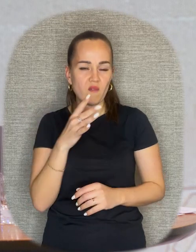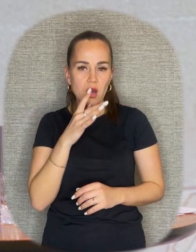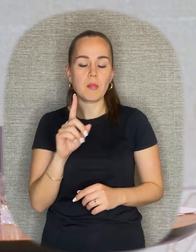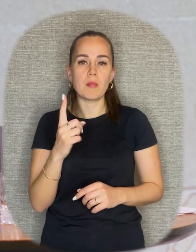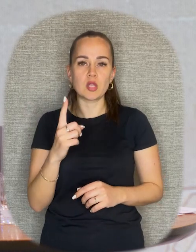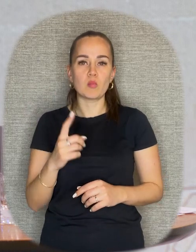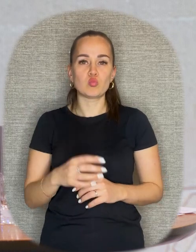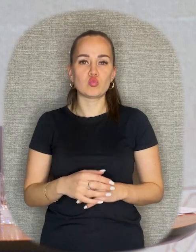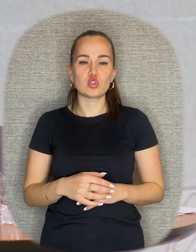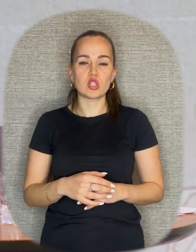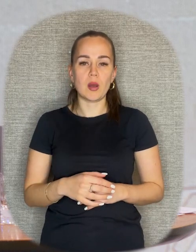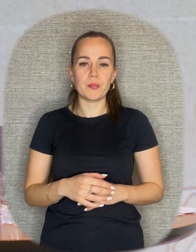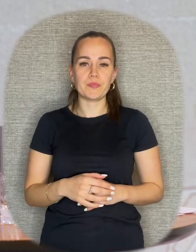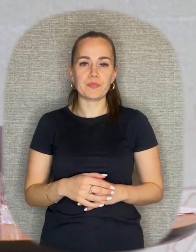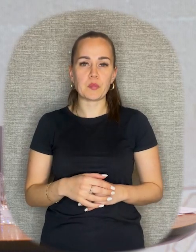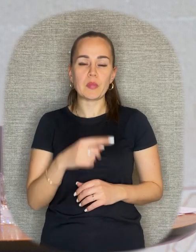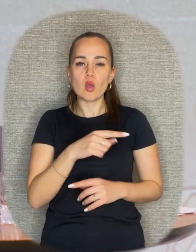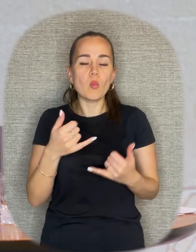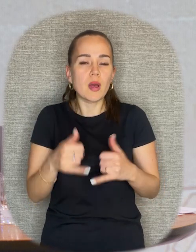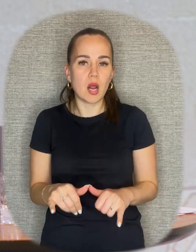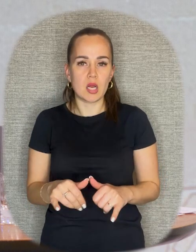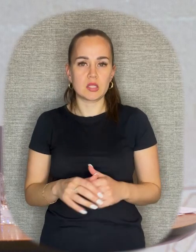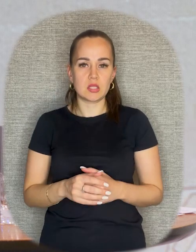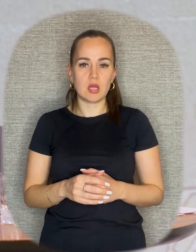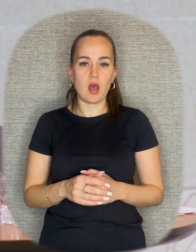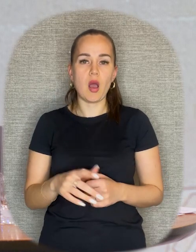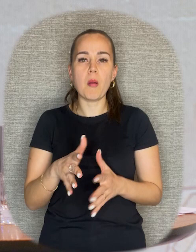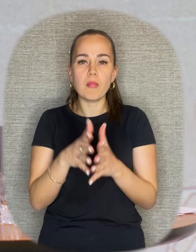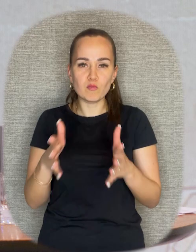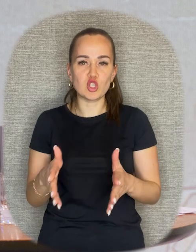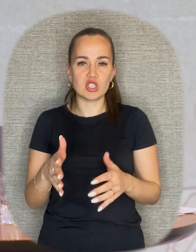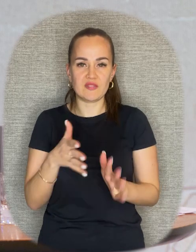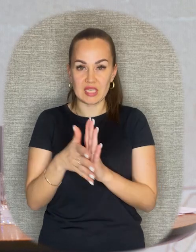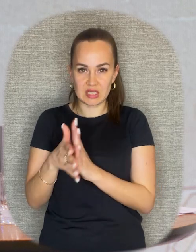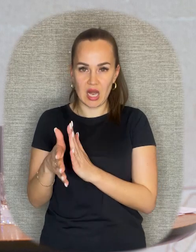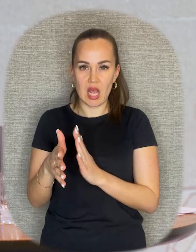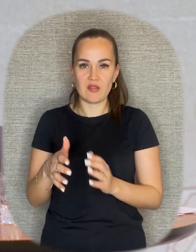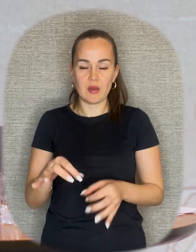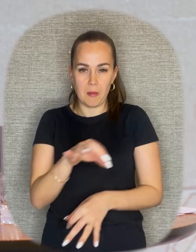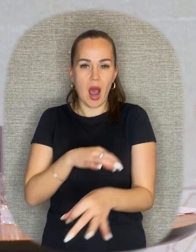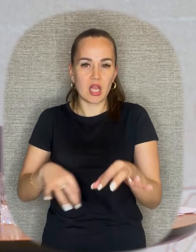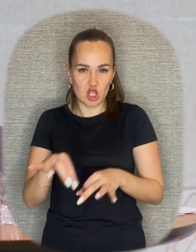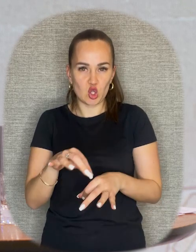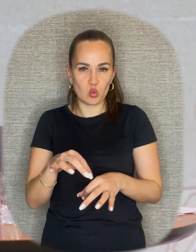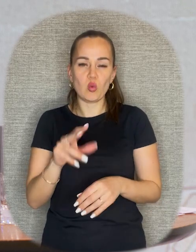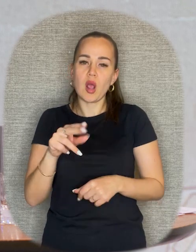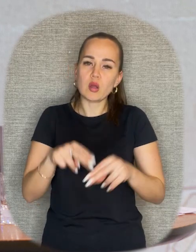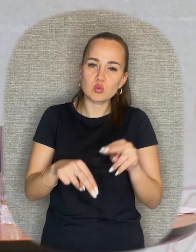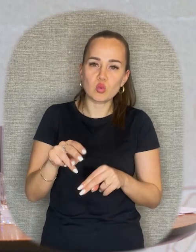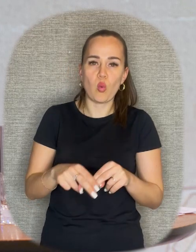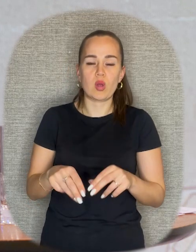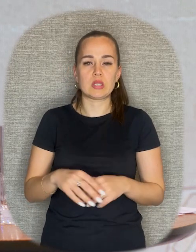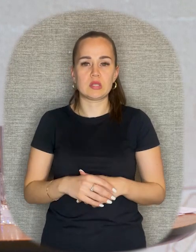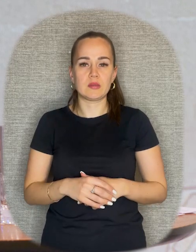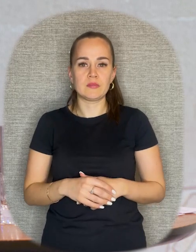своей актуальности Кроме того что конечно очень важно его изучать ещё и потому что я когда сама с этим столкнулась